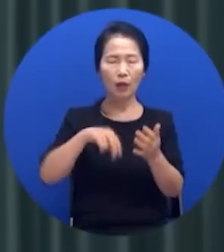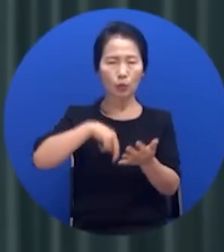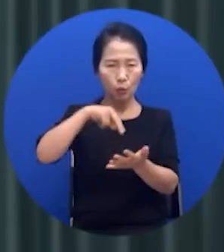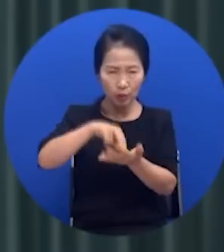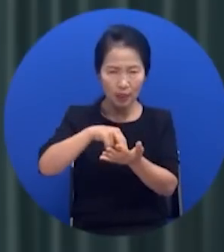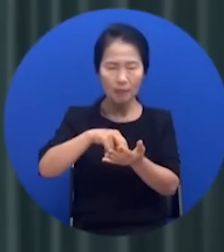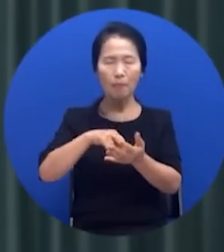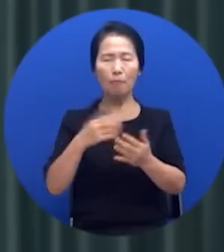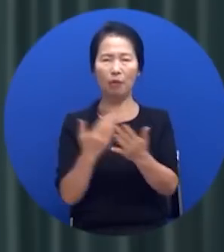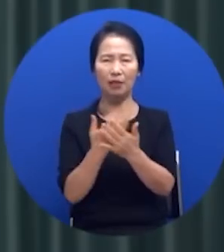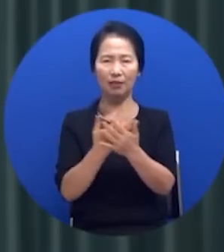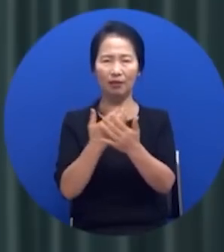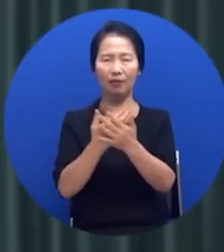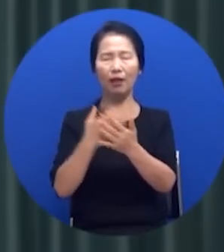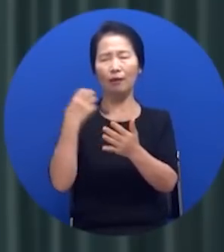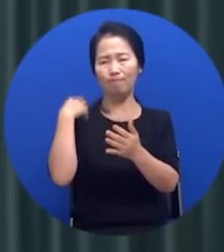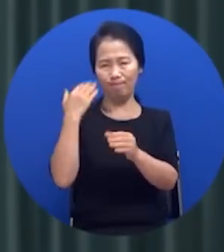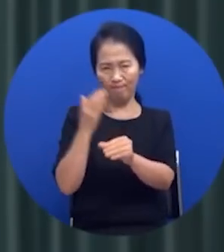발전을 이끌었습니다.